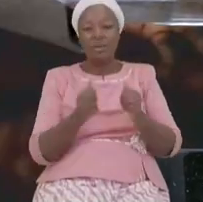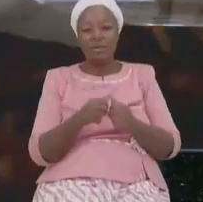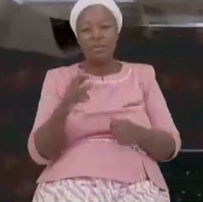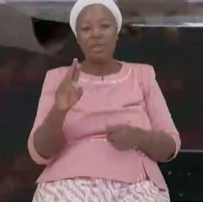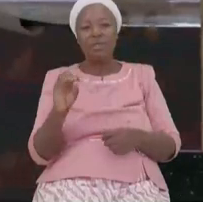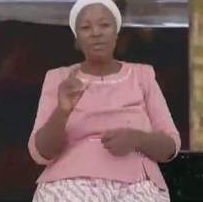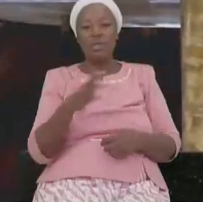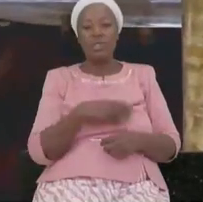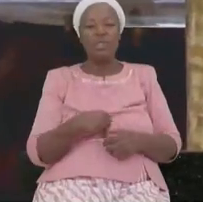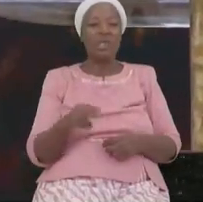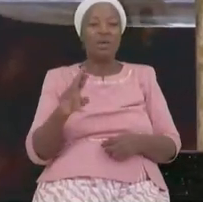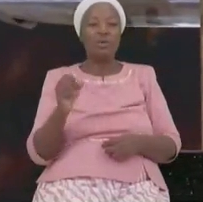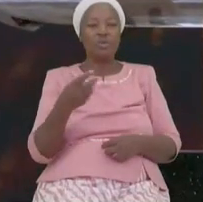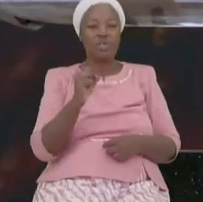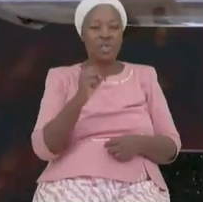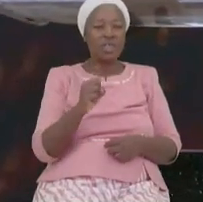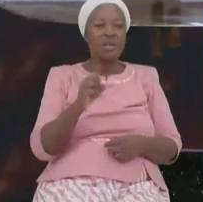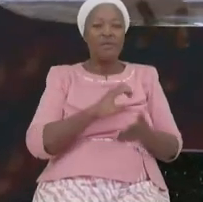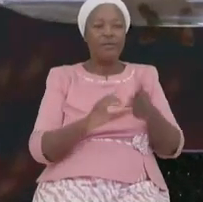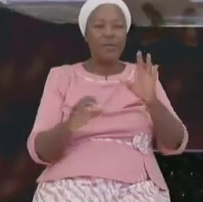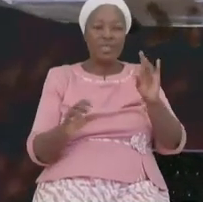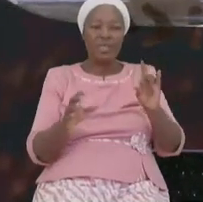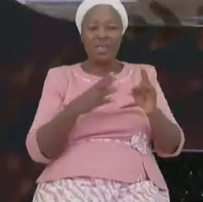Verset 8 dit, il y aura là un chemin frayé,